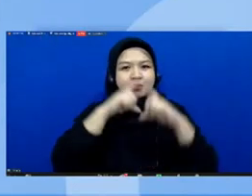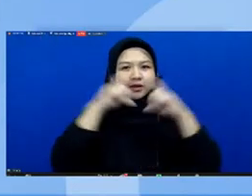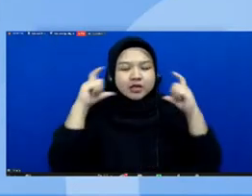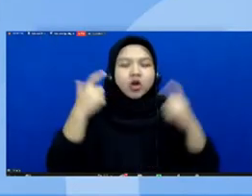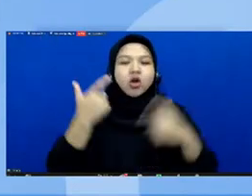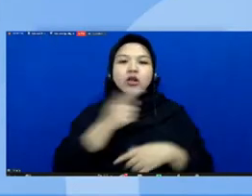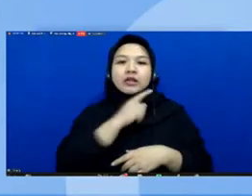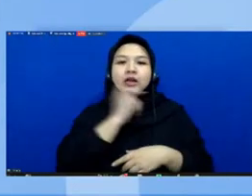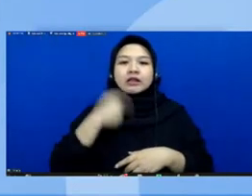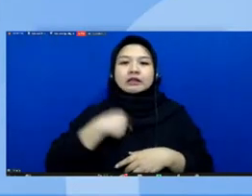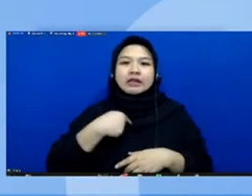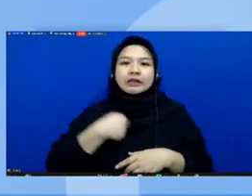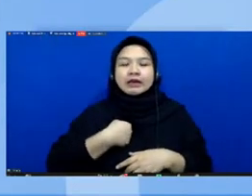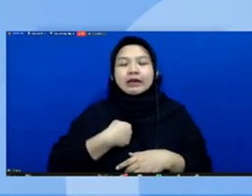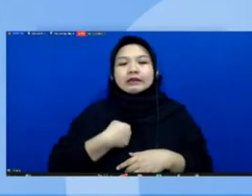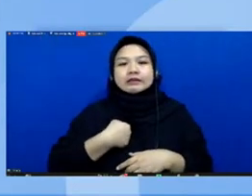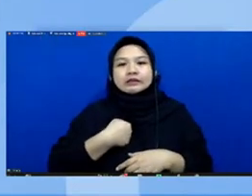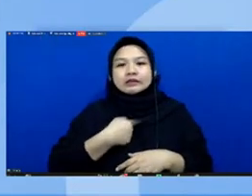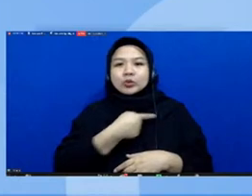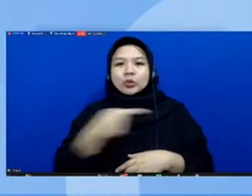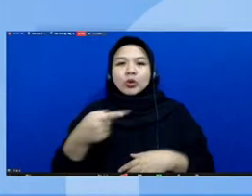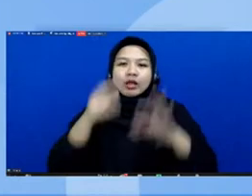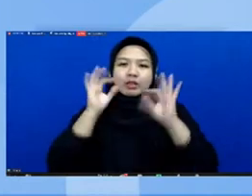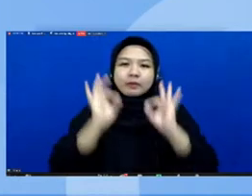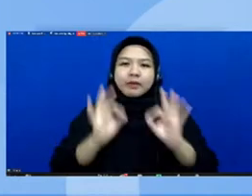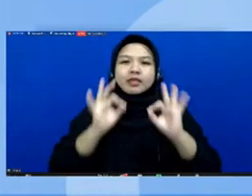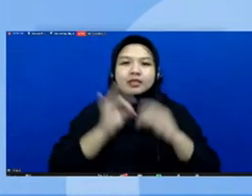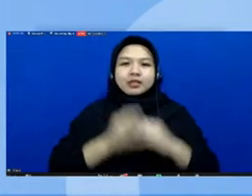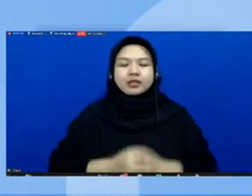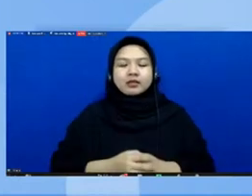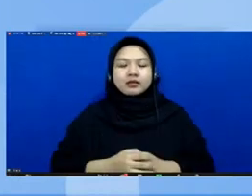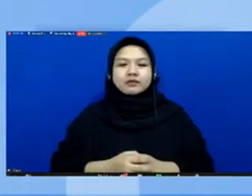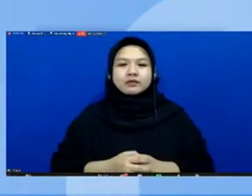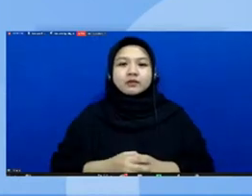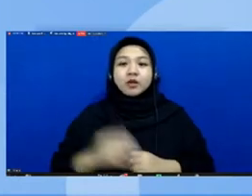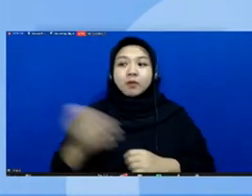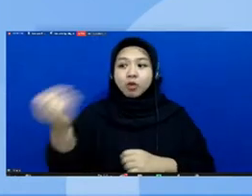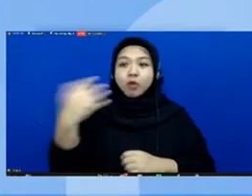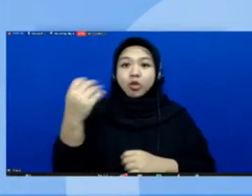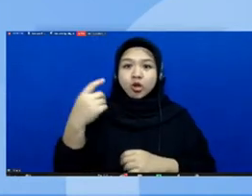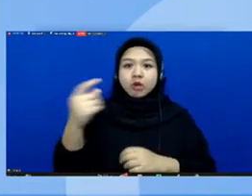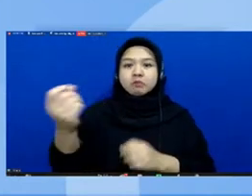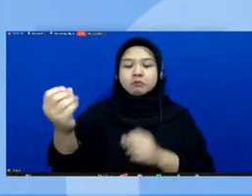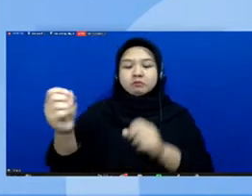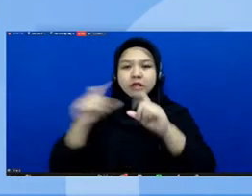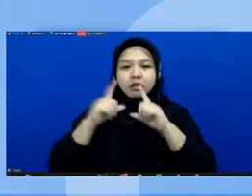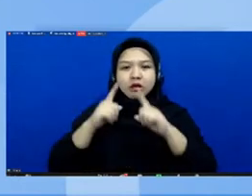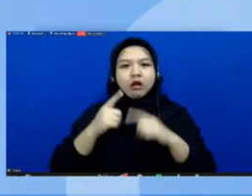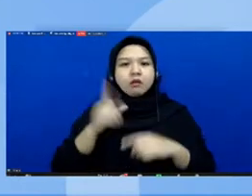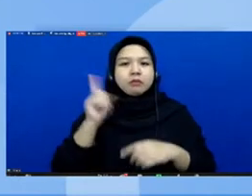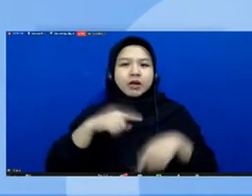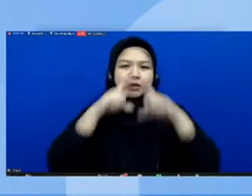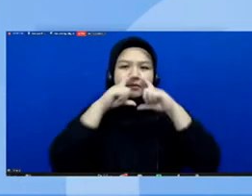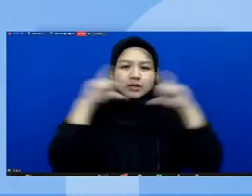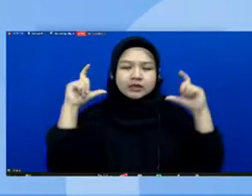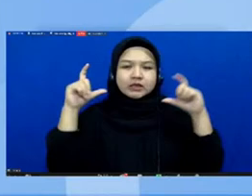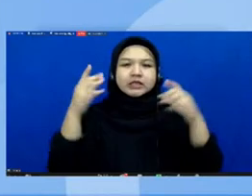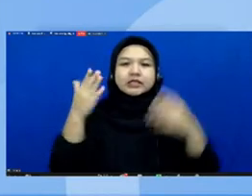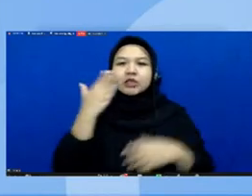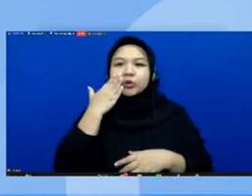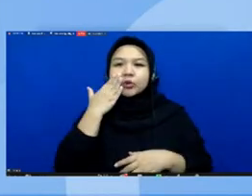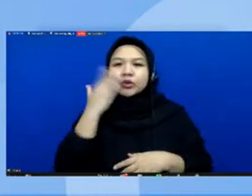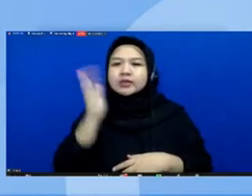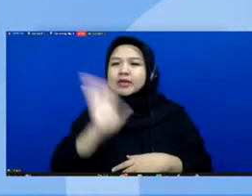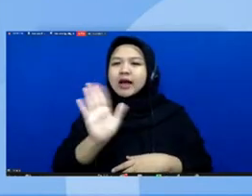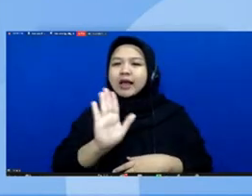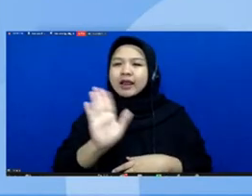ini saya kurang benar. Kata promotor, menggunakan masker itu jangan disentuh